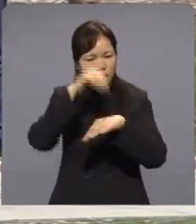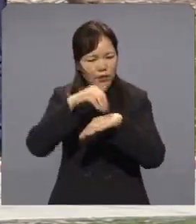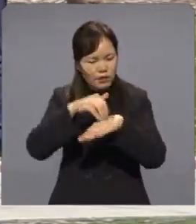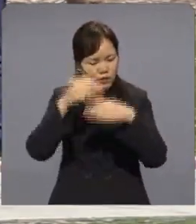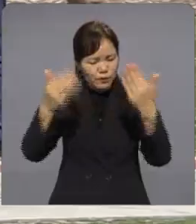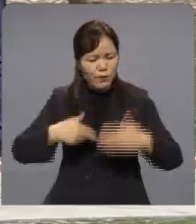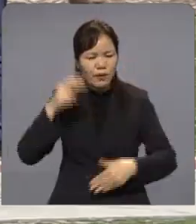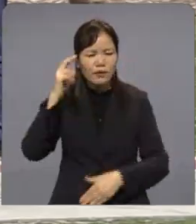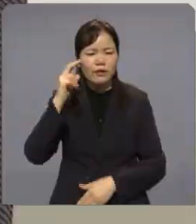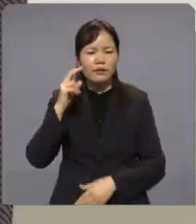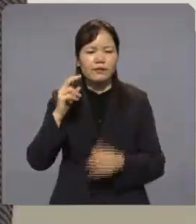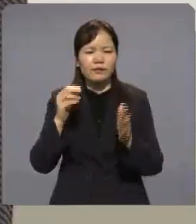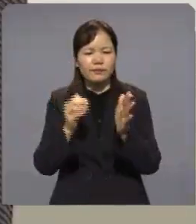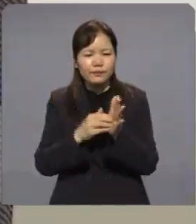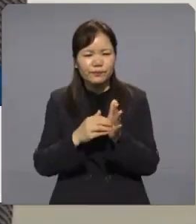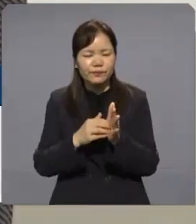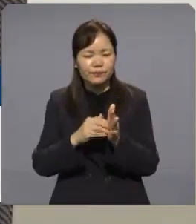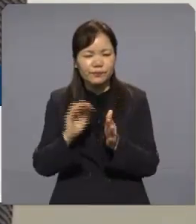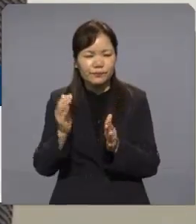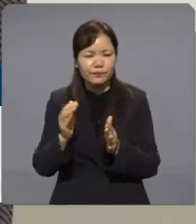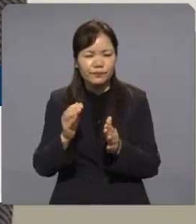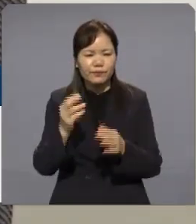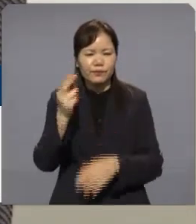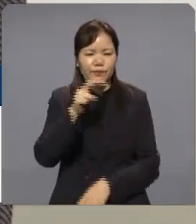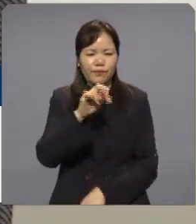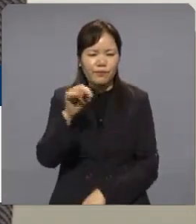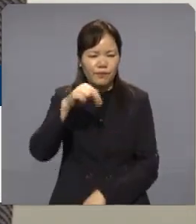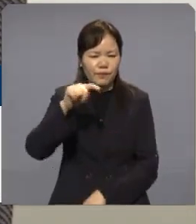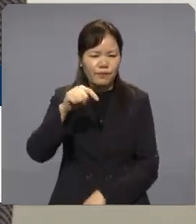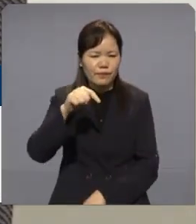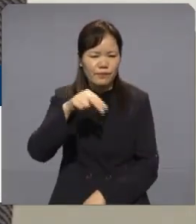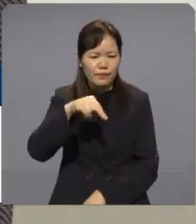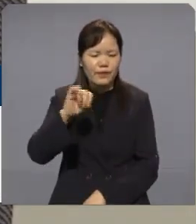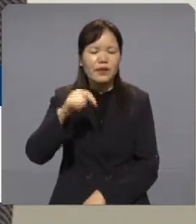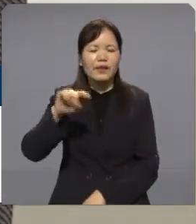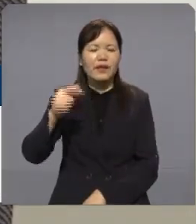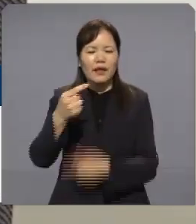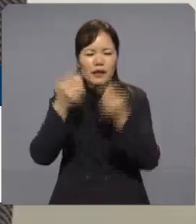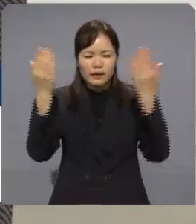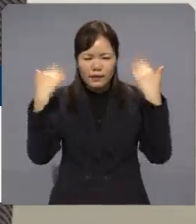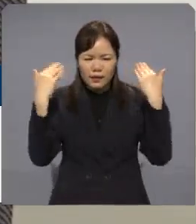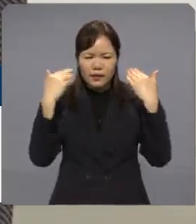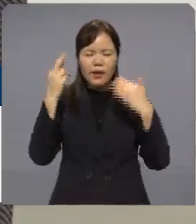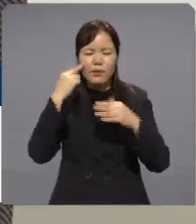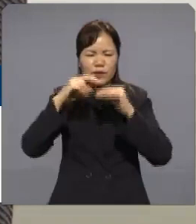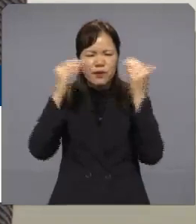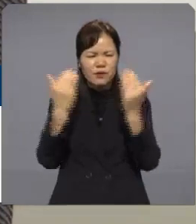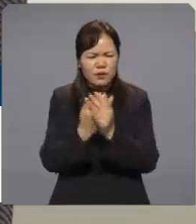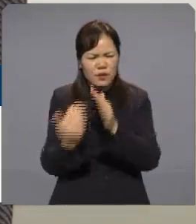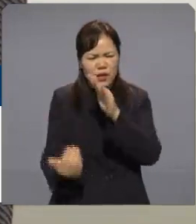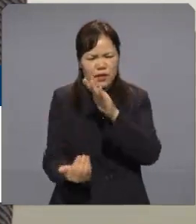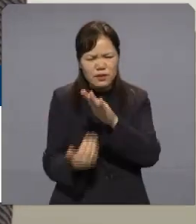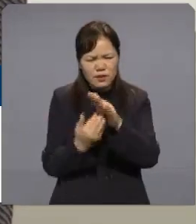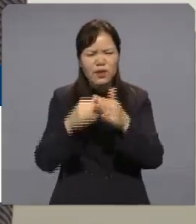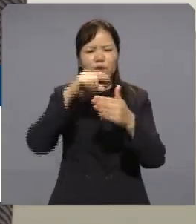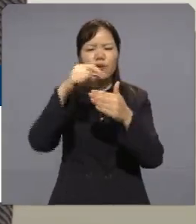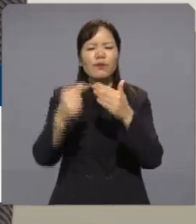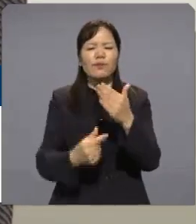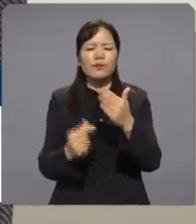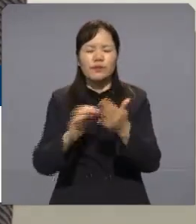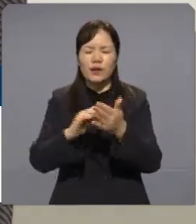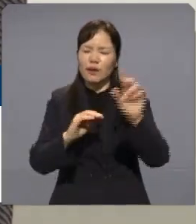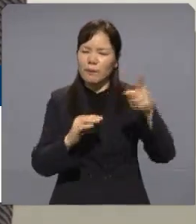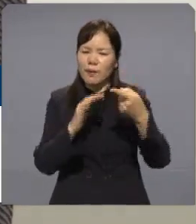됩니다. We have more than 100 programs across our campus that are rated at the